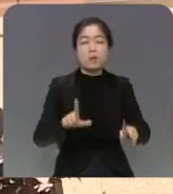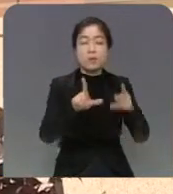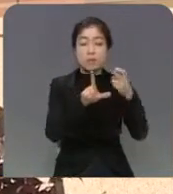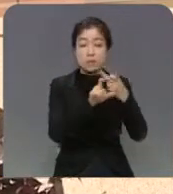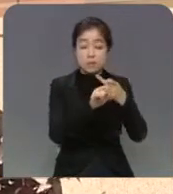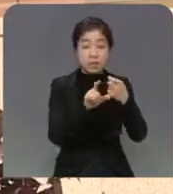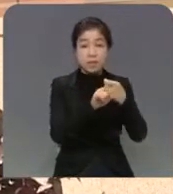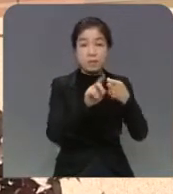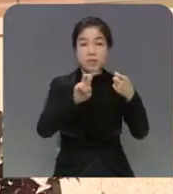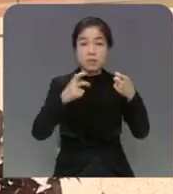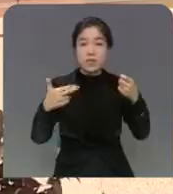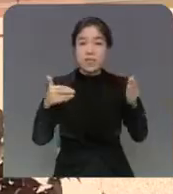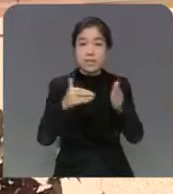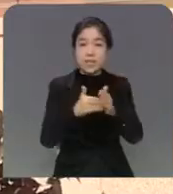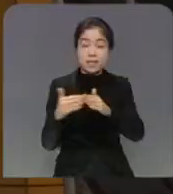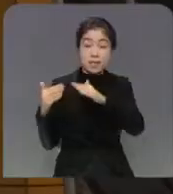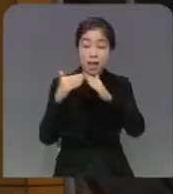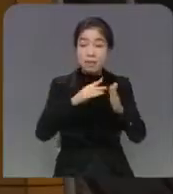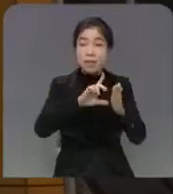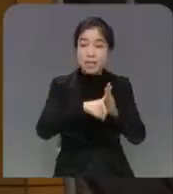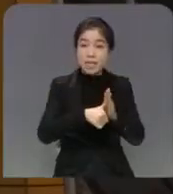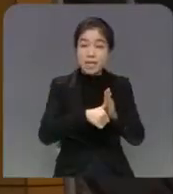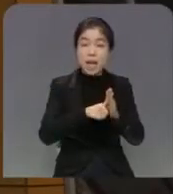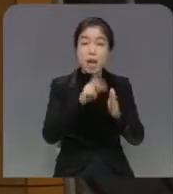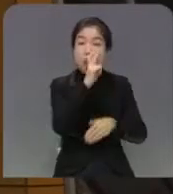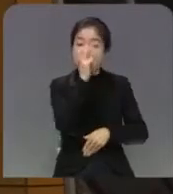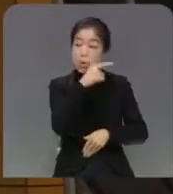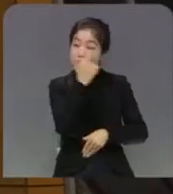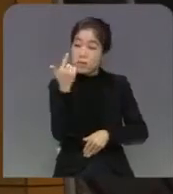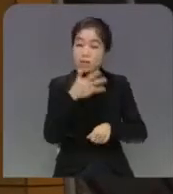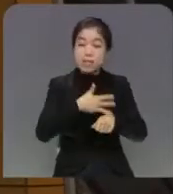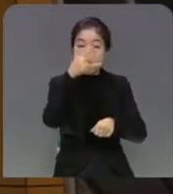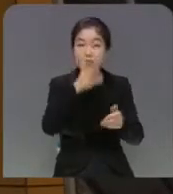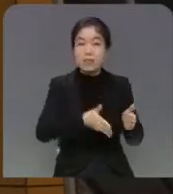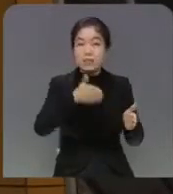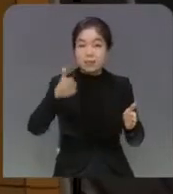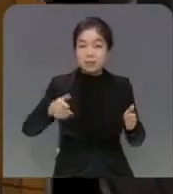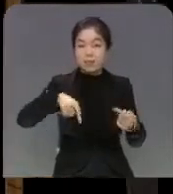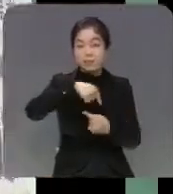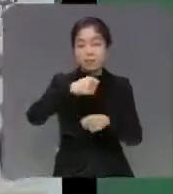27일까지 전입신고 시간을 오후 8시까지 연장 운영한다고 밝혔습니다.